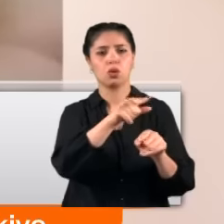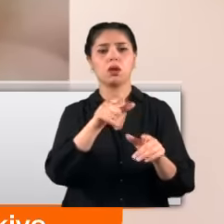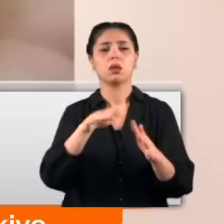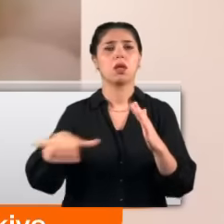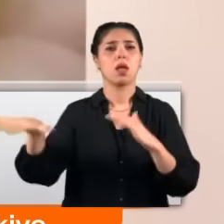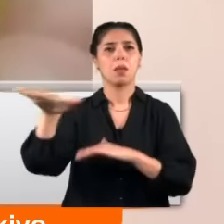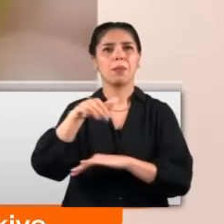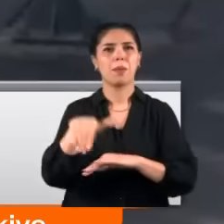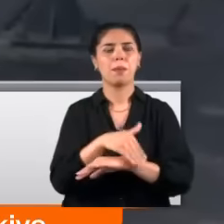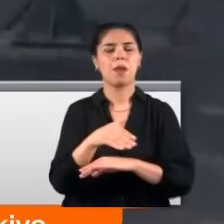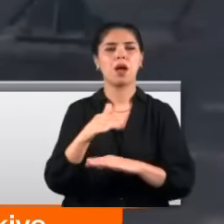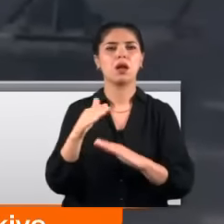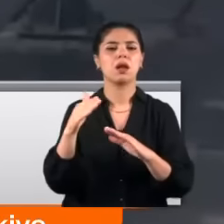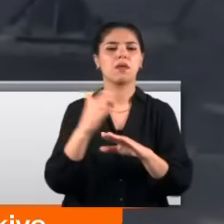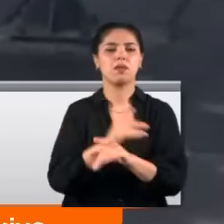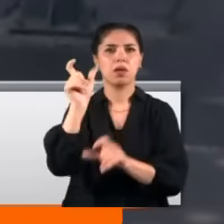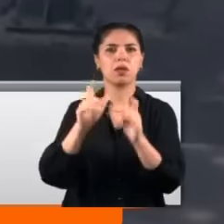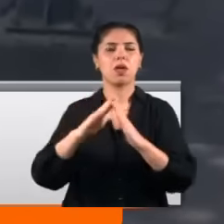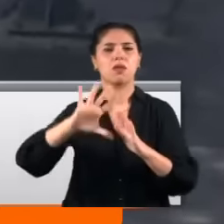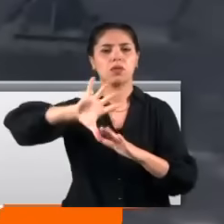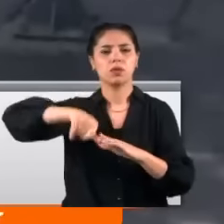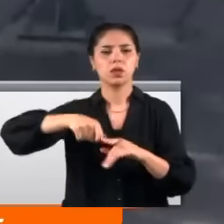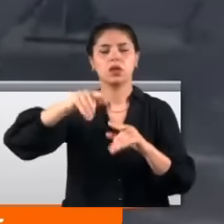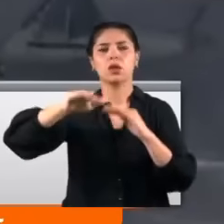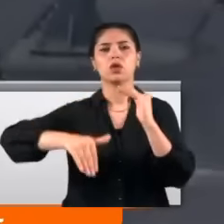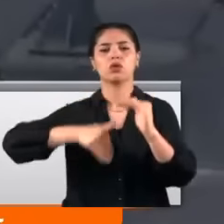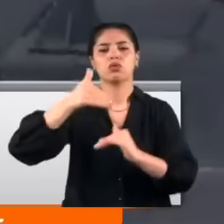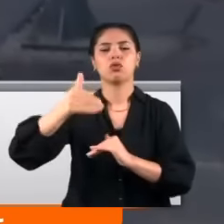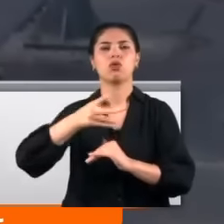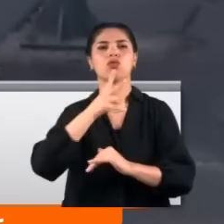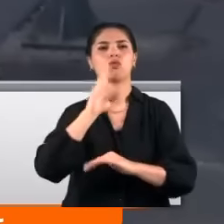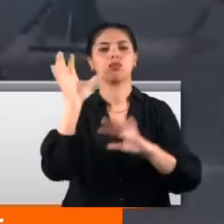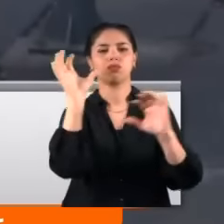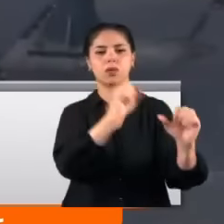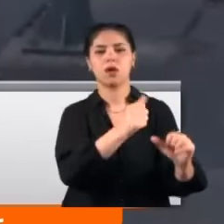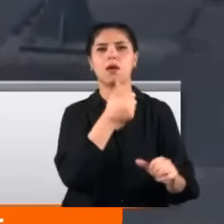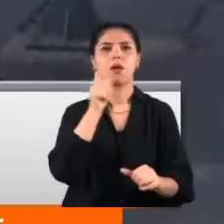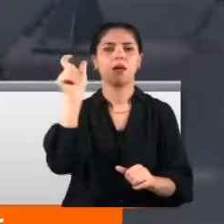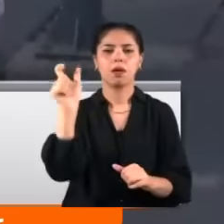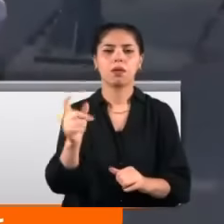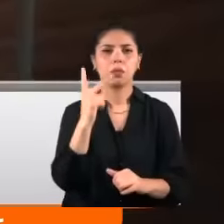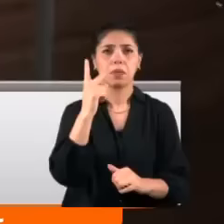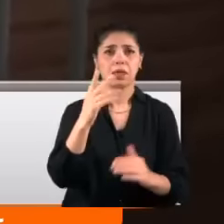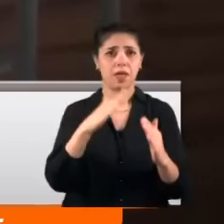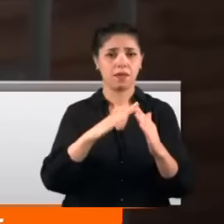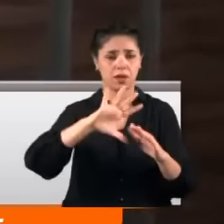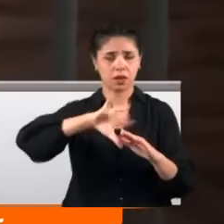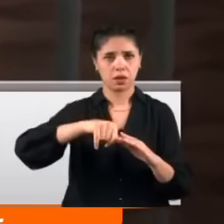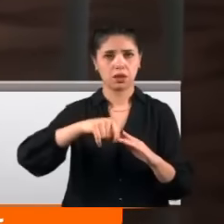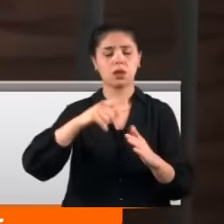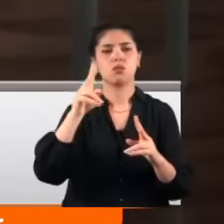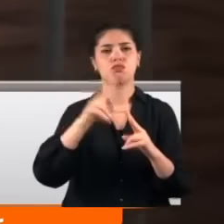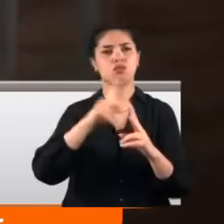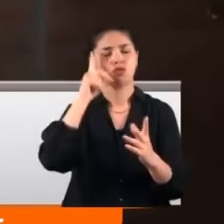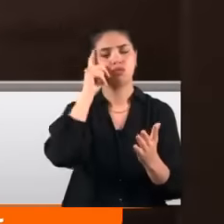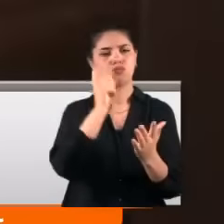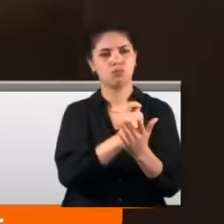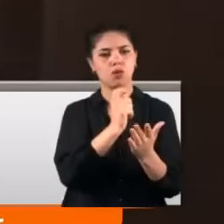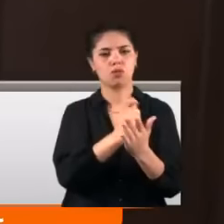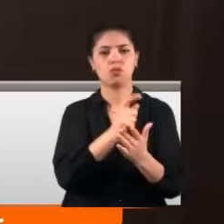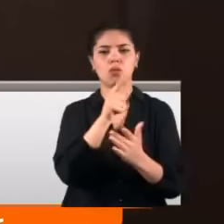sonunda yakayı ele verdi. Sincan'da yaşayan Murat Karagöz evi iki kez soyulunca polise başvurdu. Polis her iki olayda da